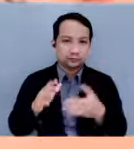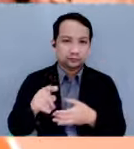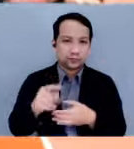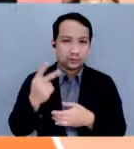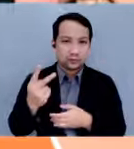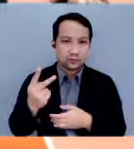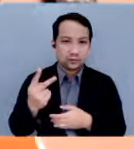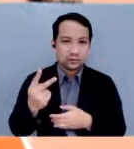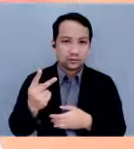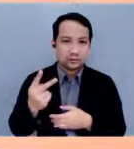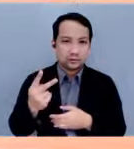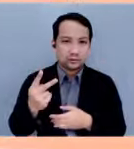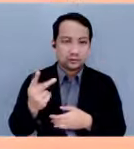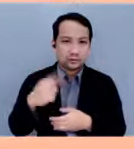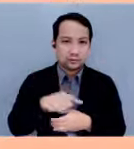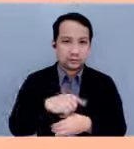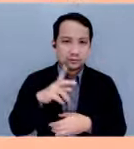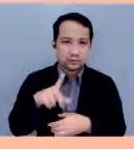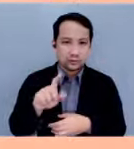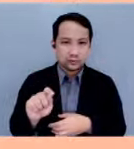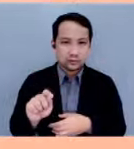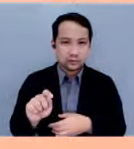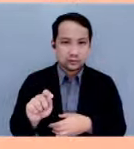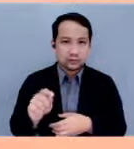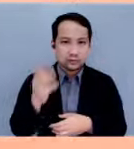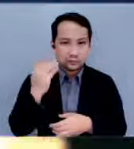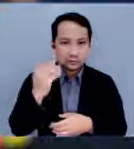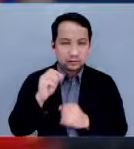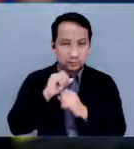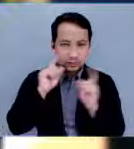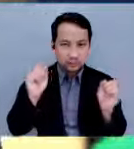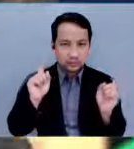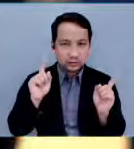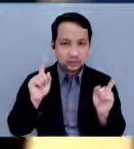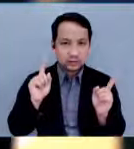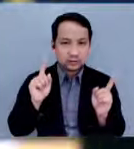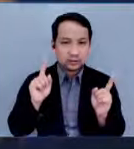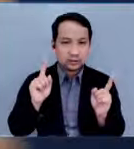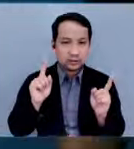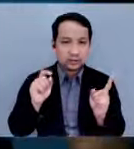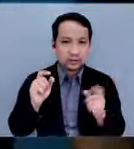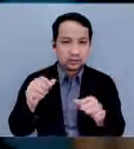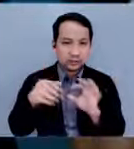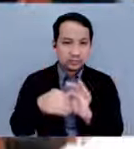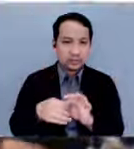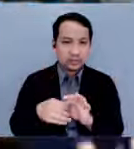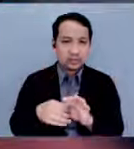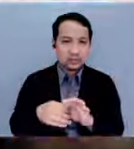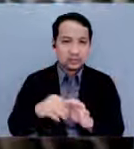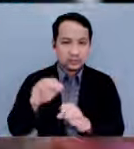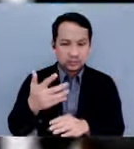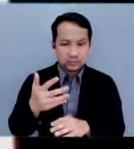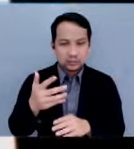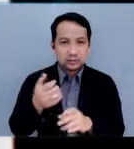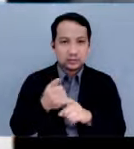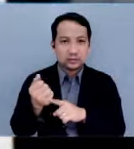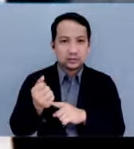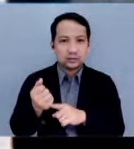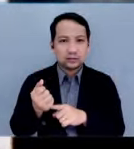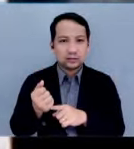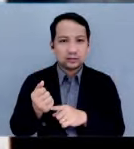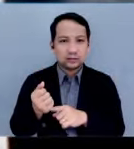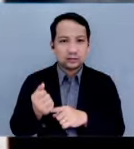na ang lamang ng PLDT nang biglang magising ang Titans at pinwersa ang 5th set. Naging mabigat ang